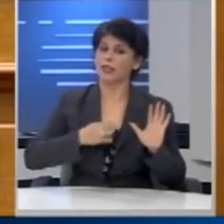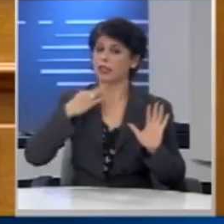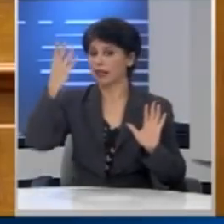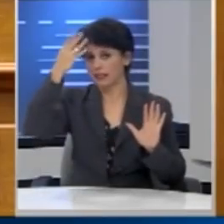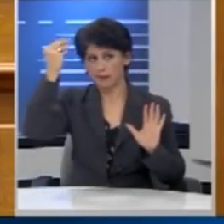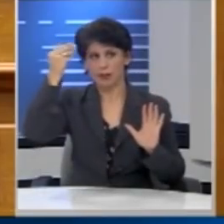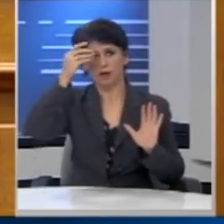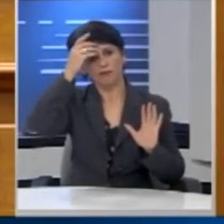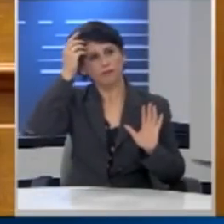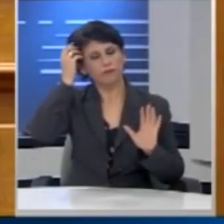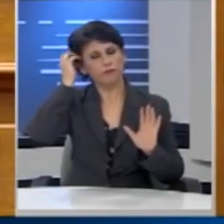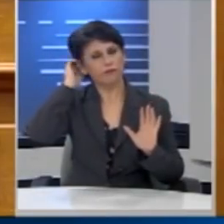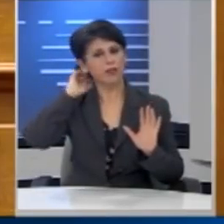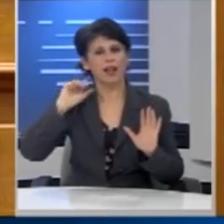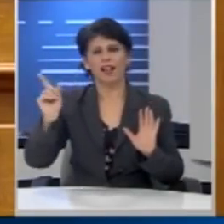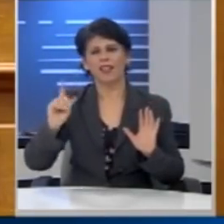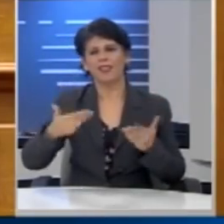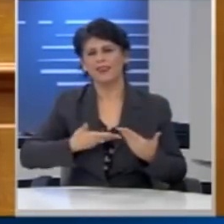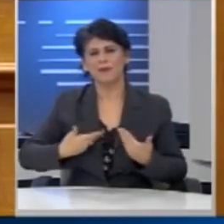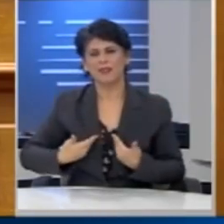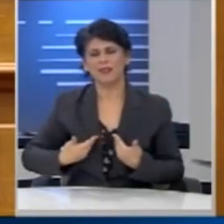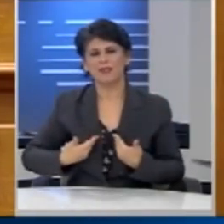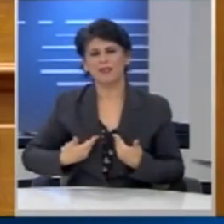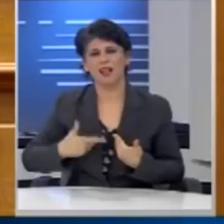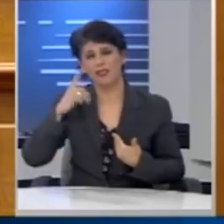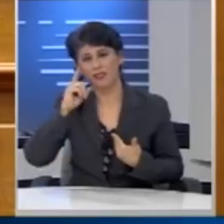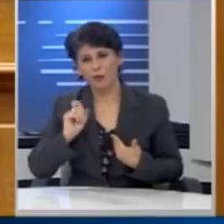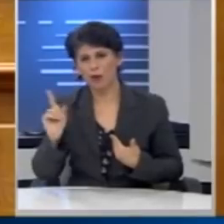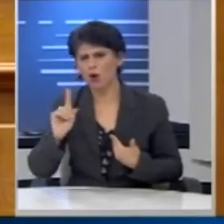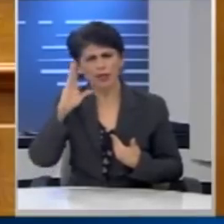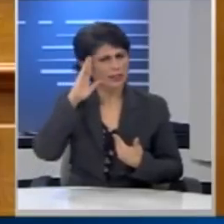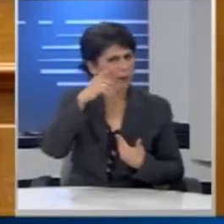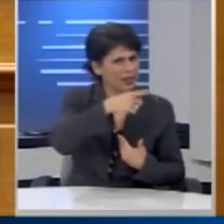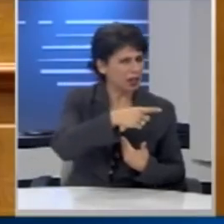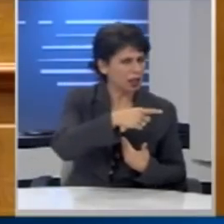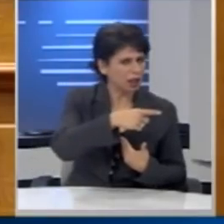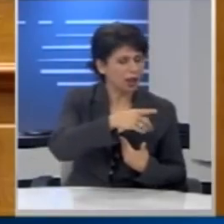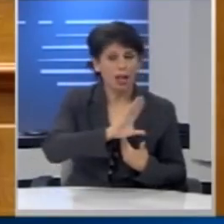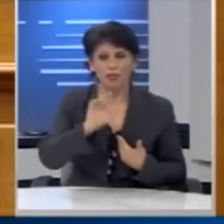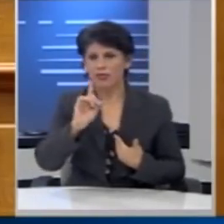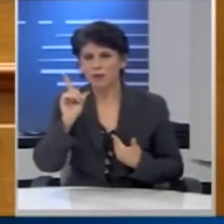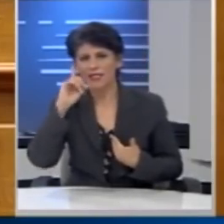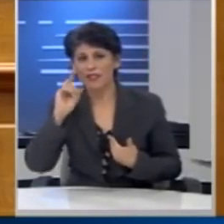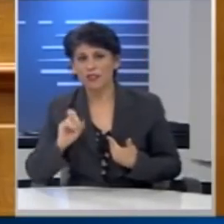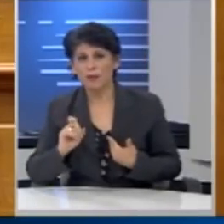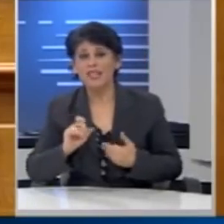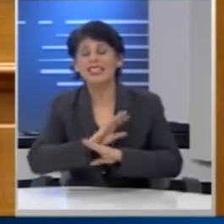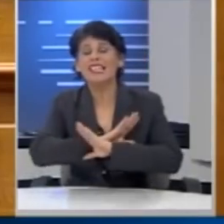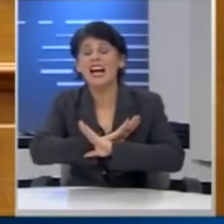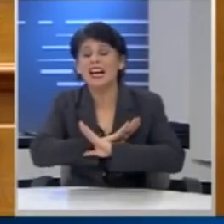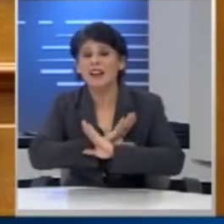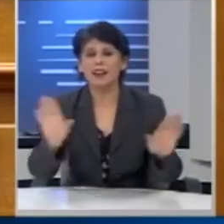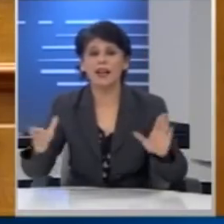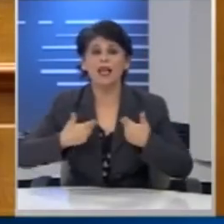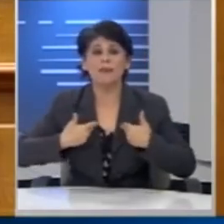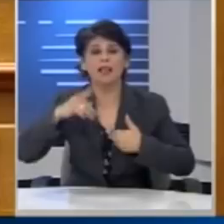Τσίπρα, δεν είμαστε δεδομένοι, όχι για τις Ηνωμένες Πολιτείες, δεν είμαστε δεδομένοι για